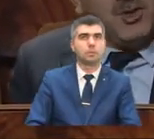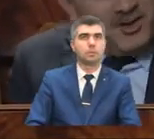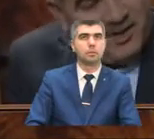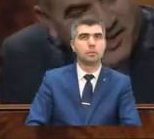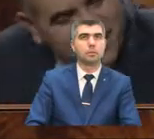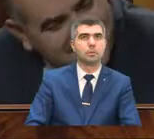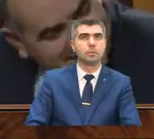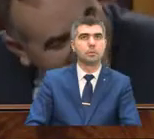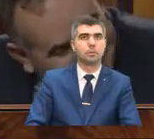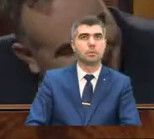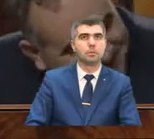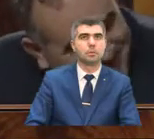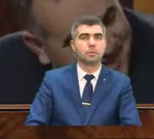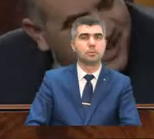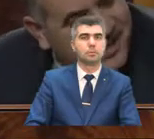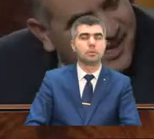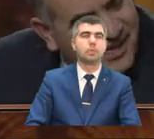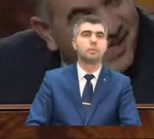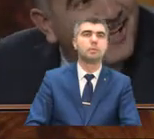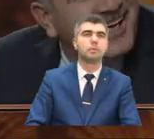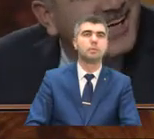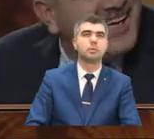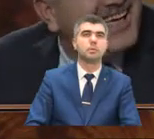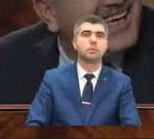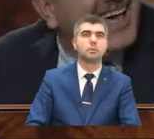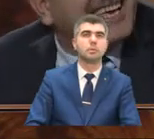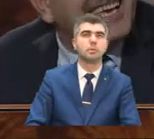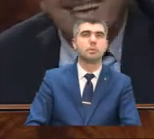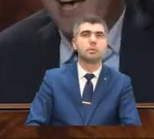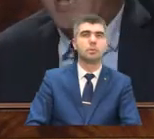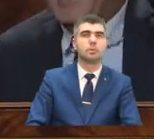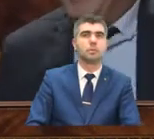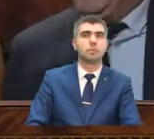تفضل سيد النائب. رجع السيدة، شكرا.